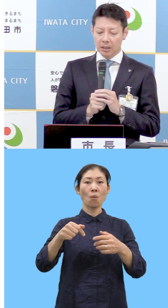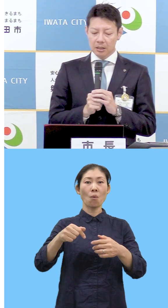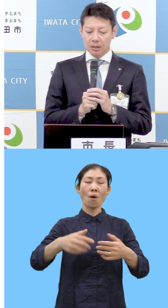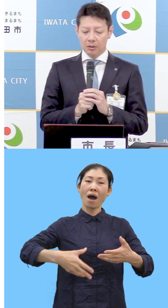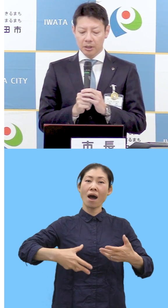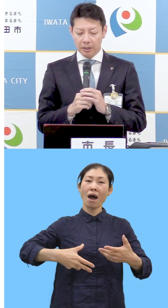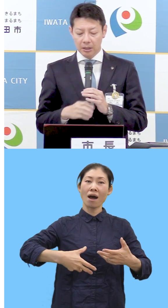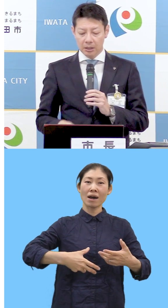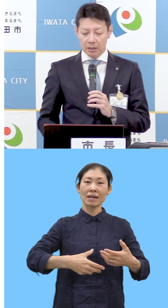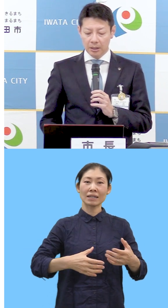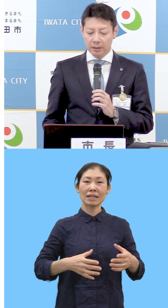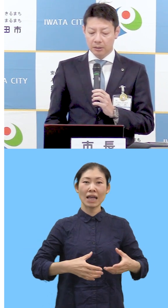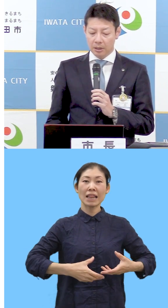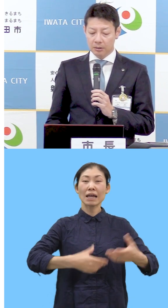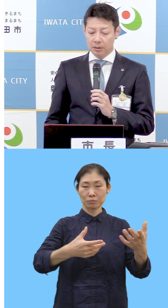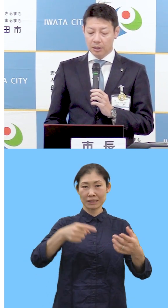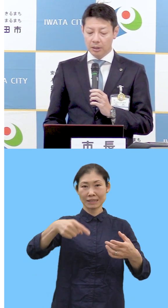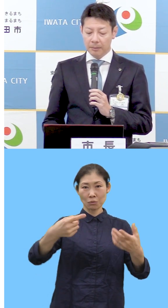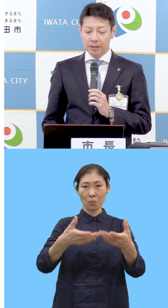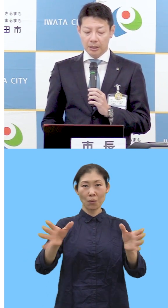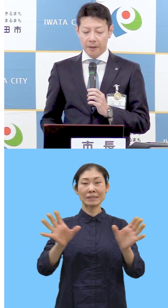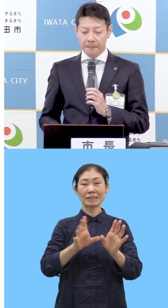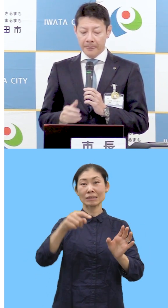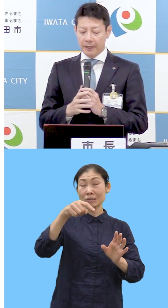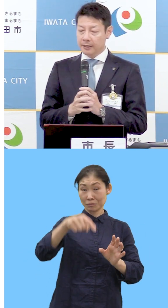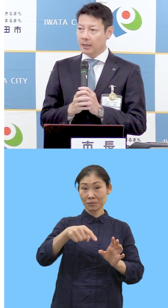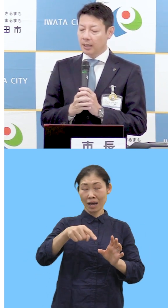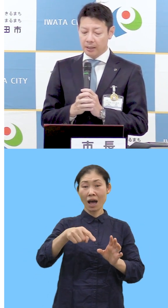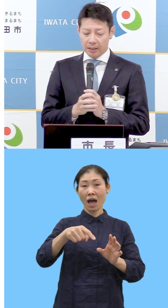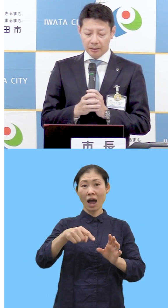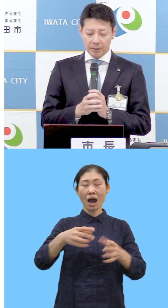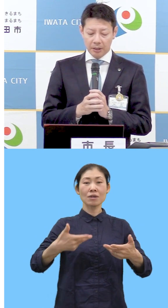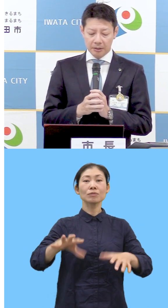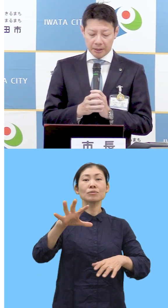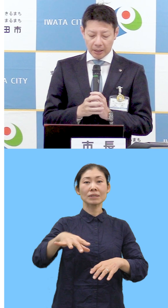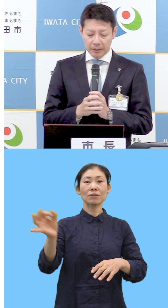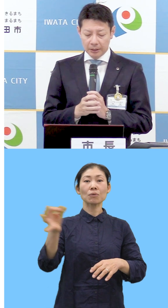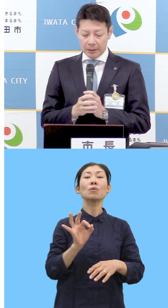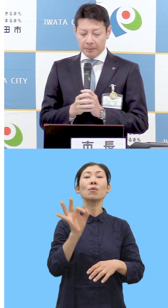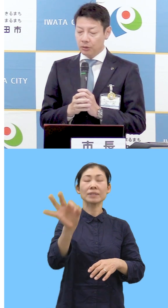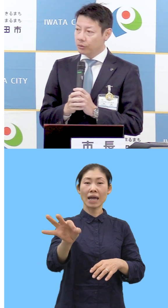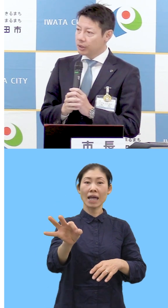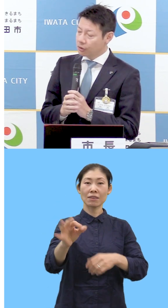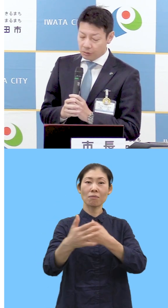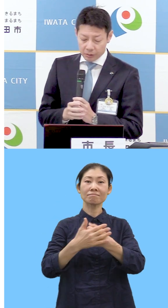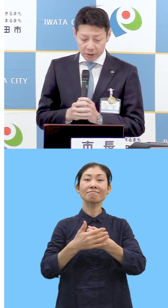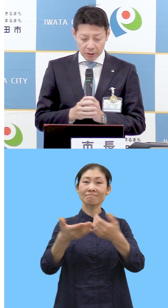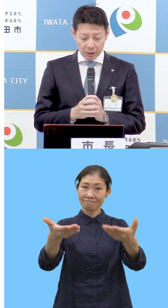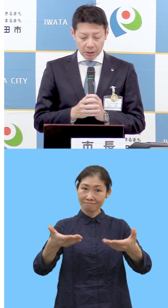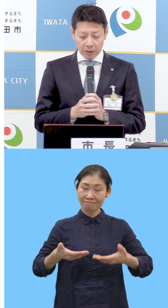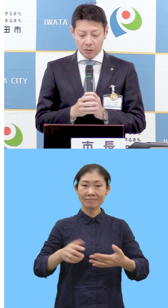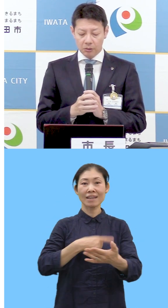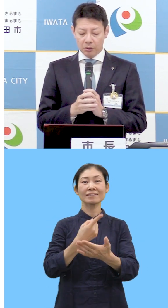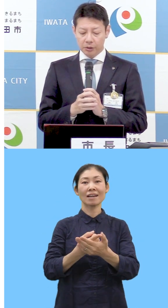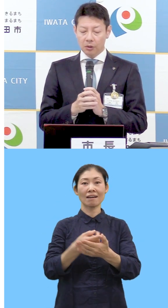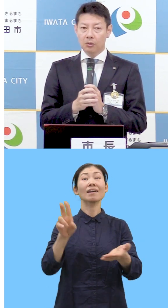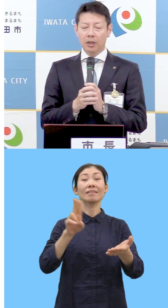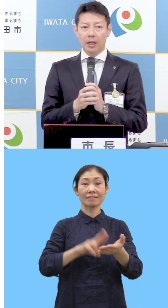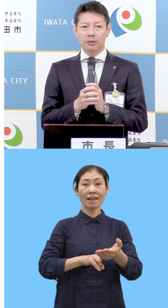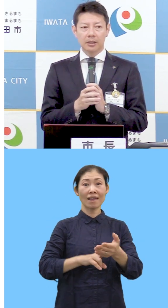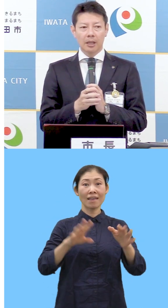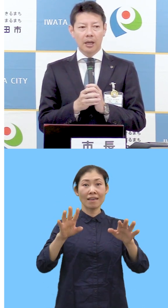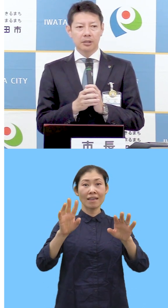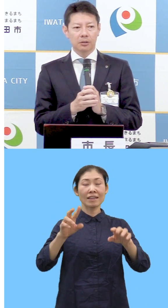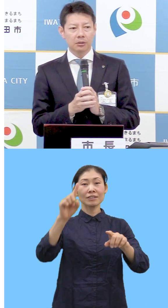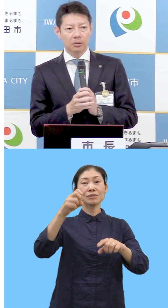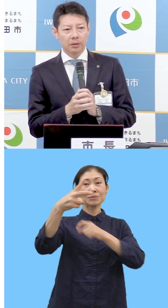返礼品事業者になってくれまして、参加が決定をいたしました。25日今日の正午